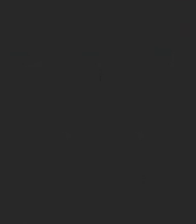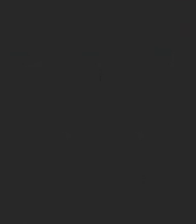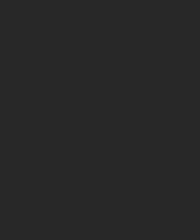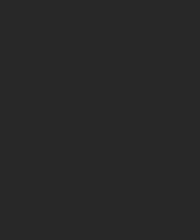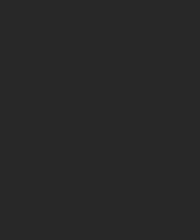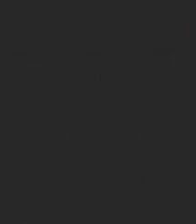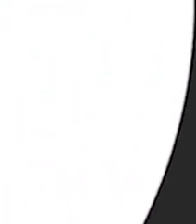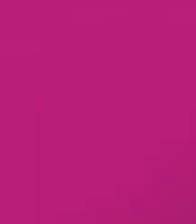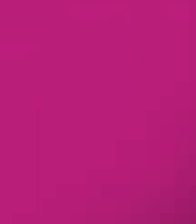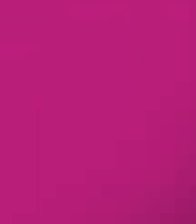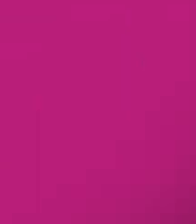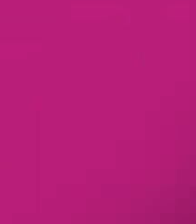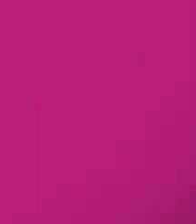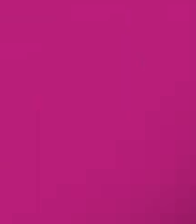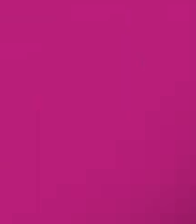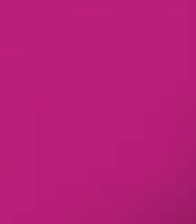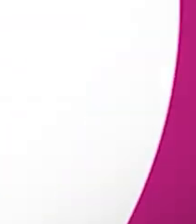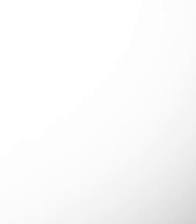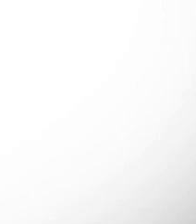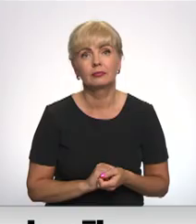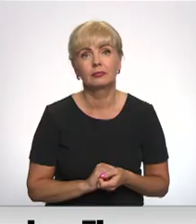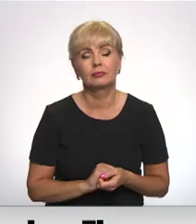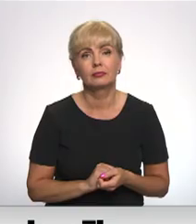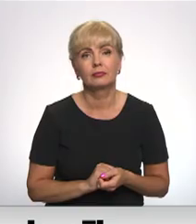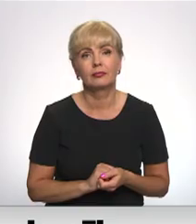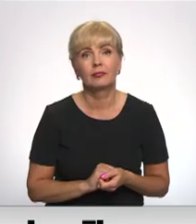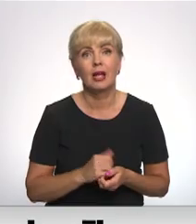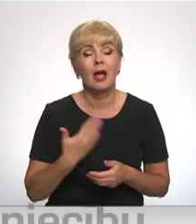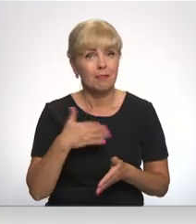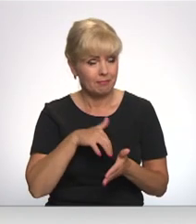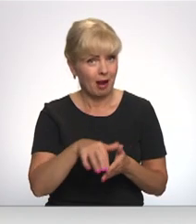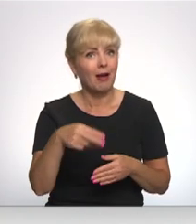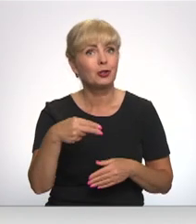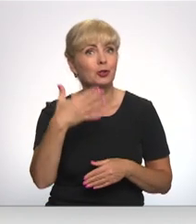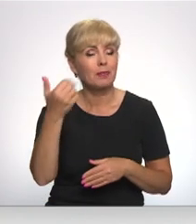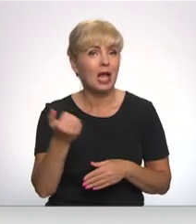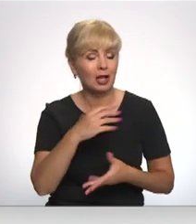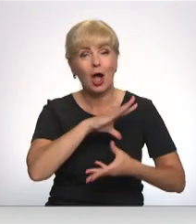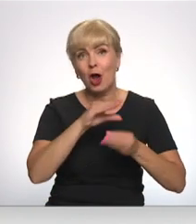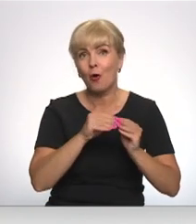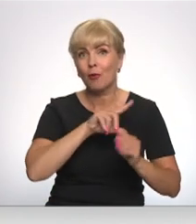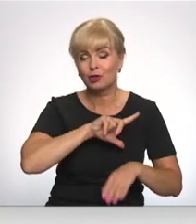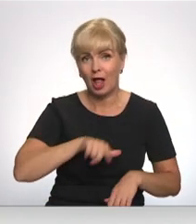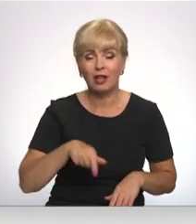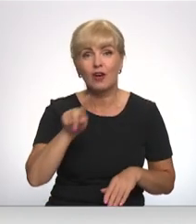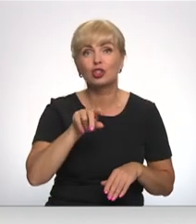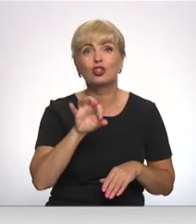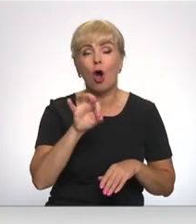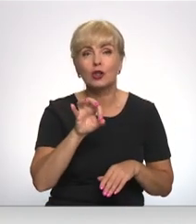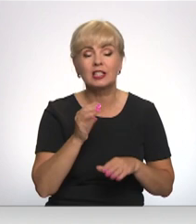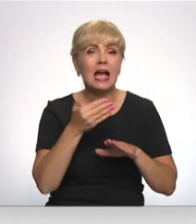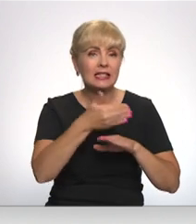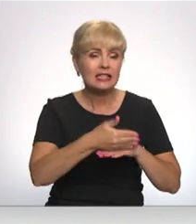Re, viss ēters ir te! Un pagājuši 25 gadi kopš arī Latvijā ir SOS bērnu